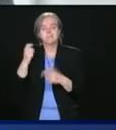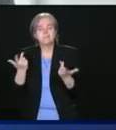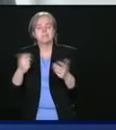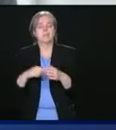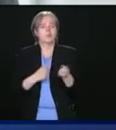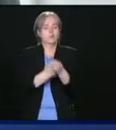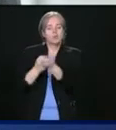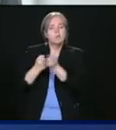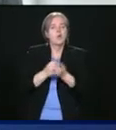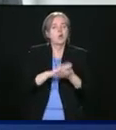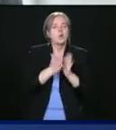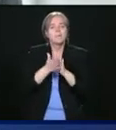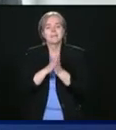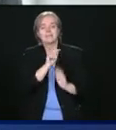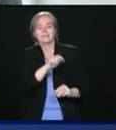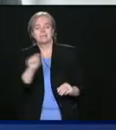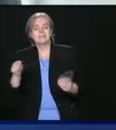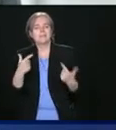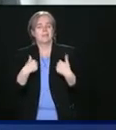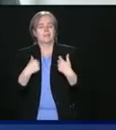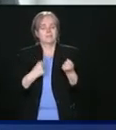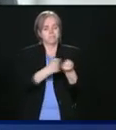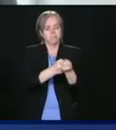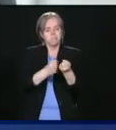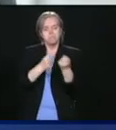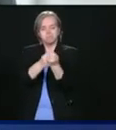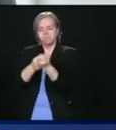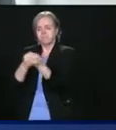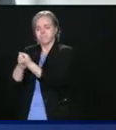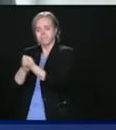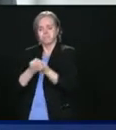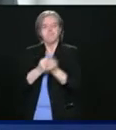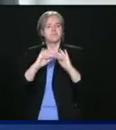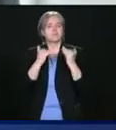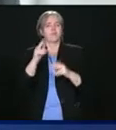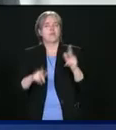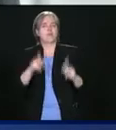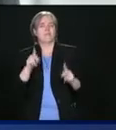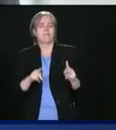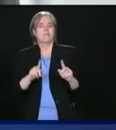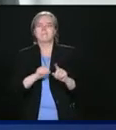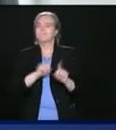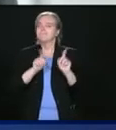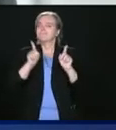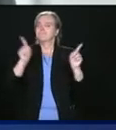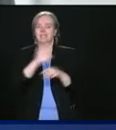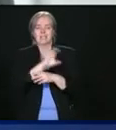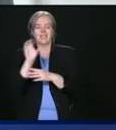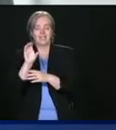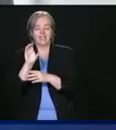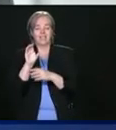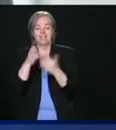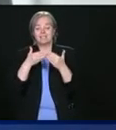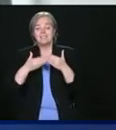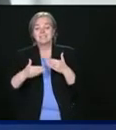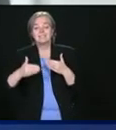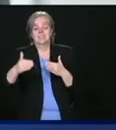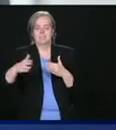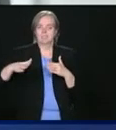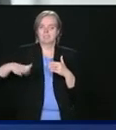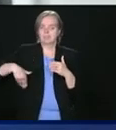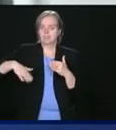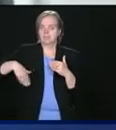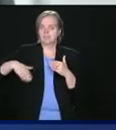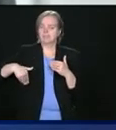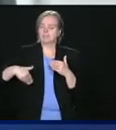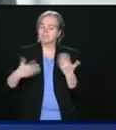millions de familles et de travailleurs à travers le pays. Mais il nous reste encore du travail à faire. Il nous reste